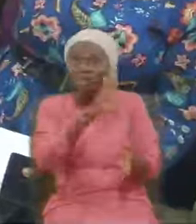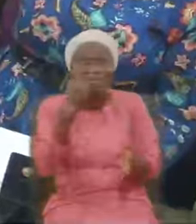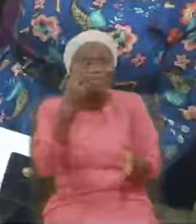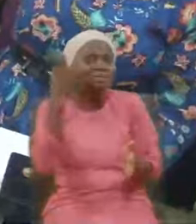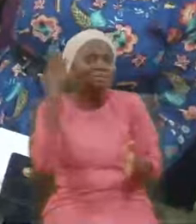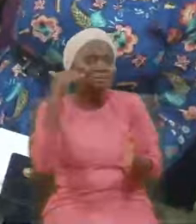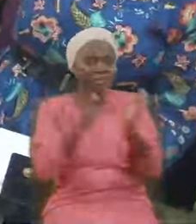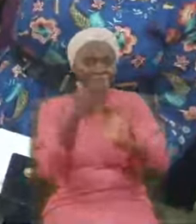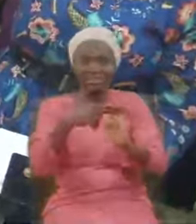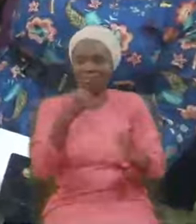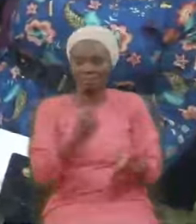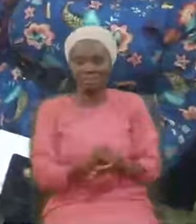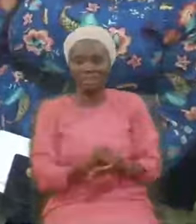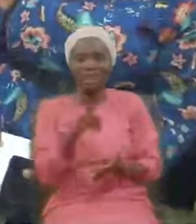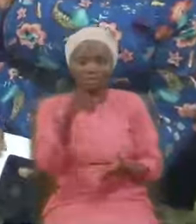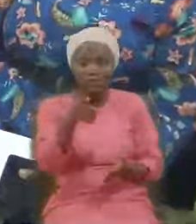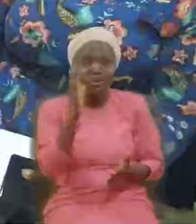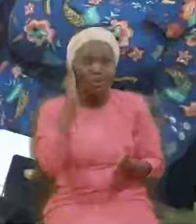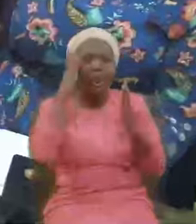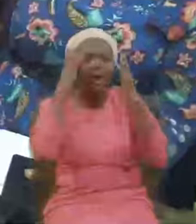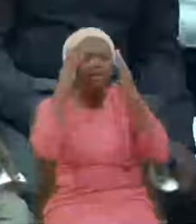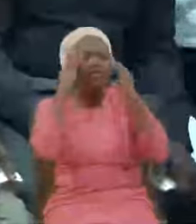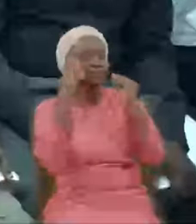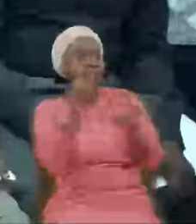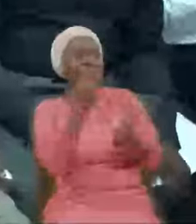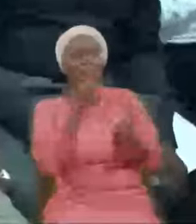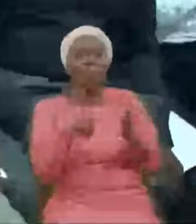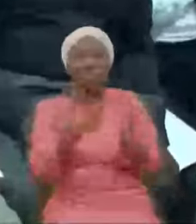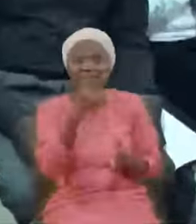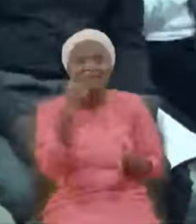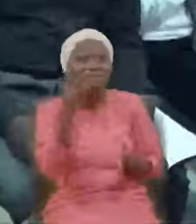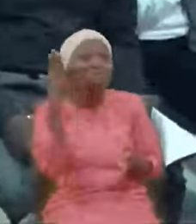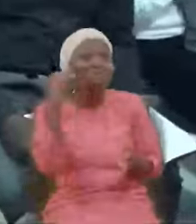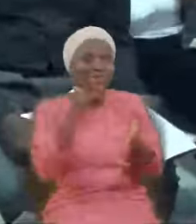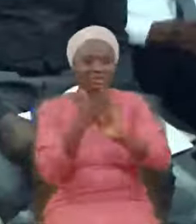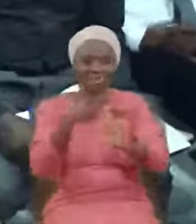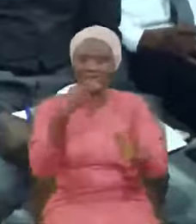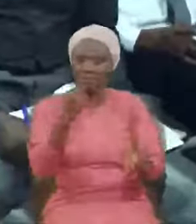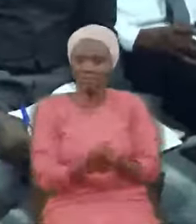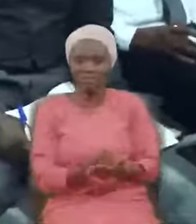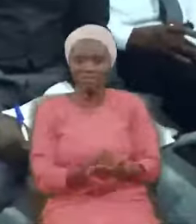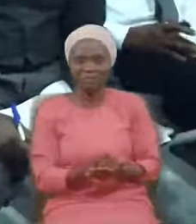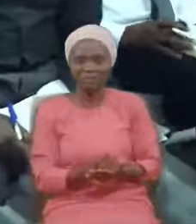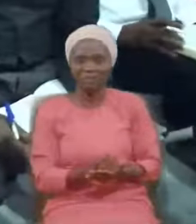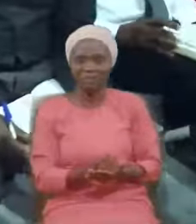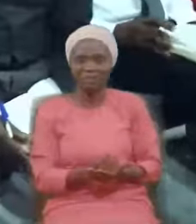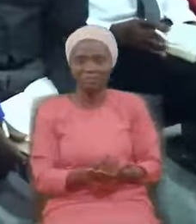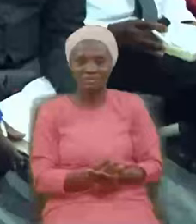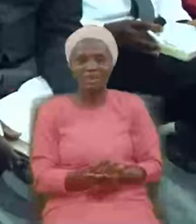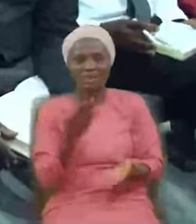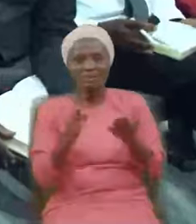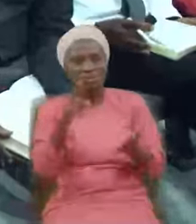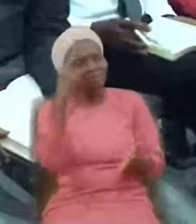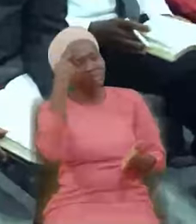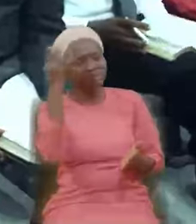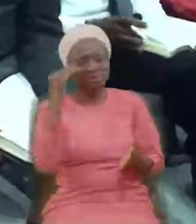vu. Vous allez expérimenter ce que vous n'avez jamais expérimenté. Vous dites que oui, je suis chrétien, je suis